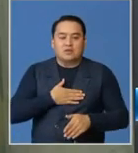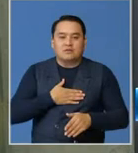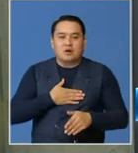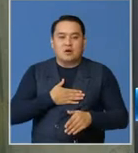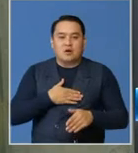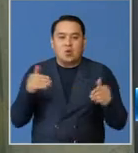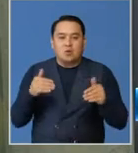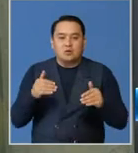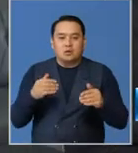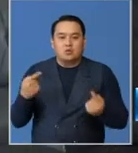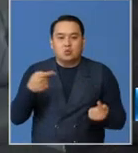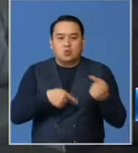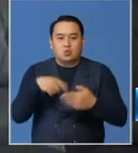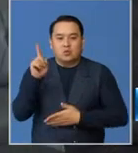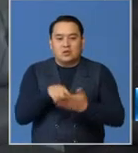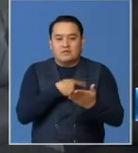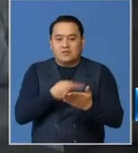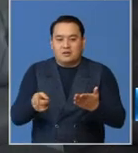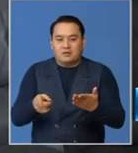политехнического. Они друг другу не верят.